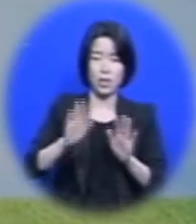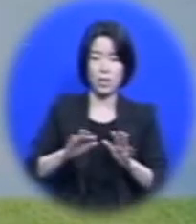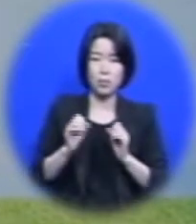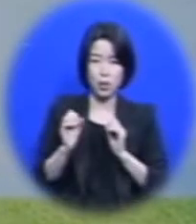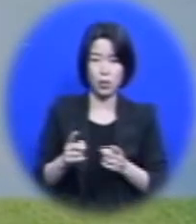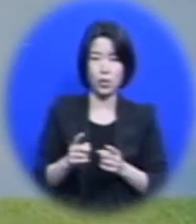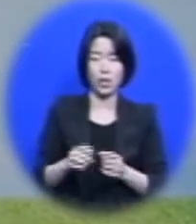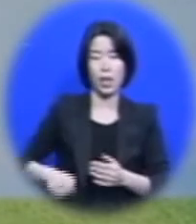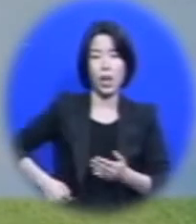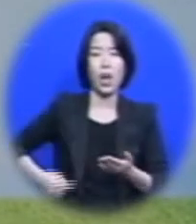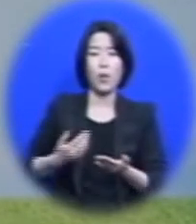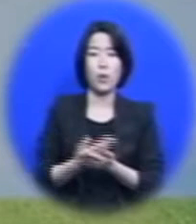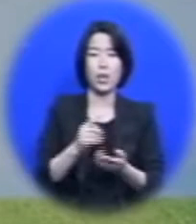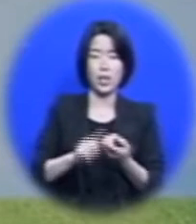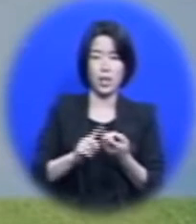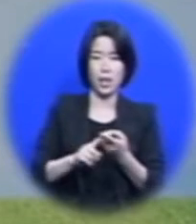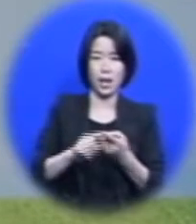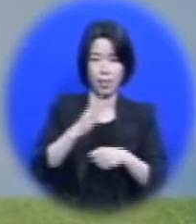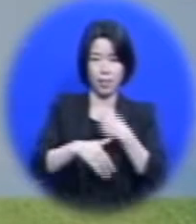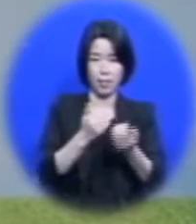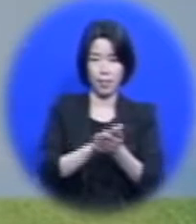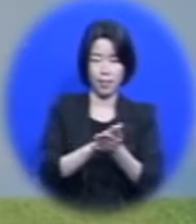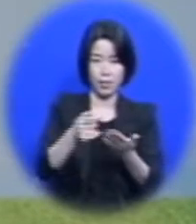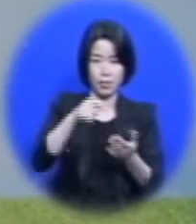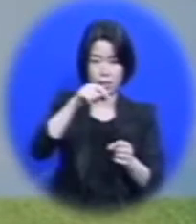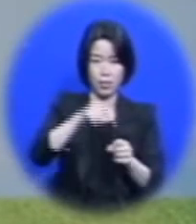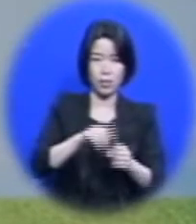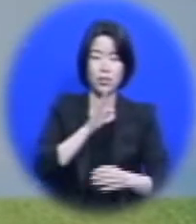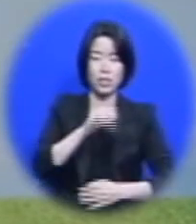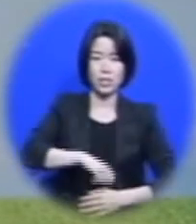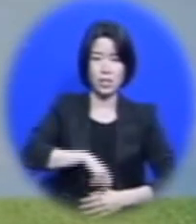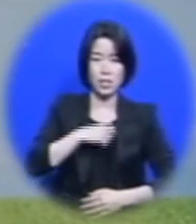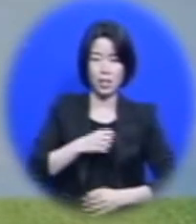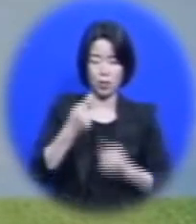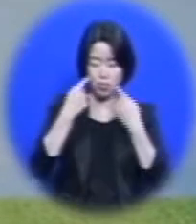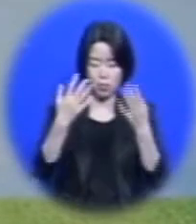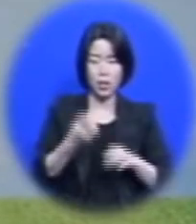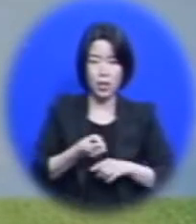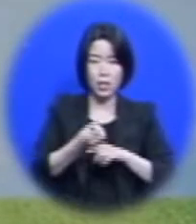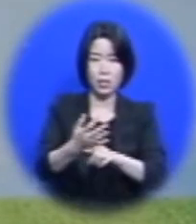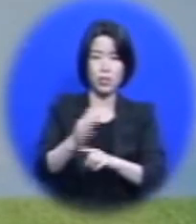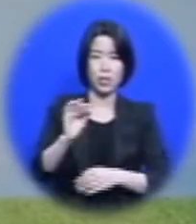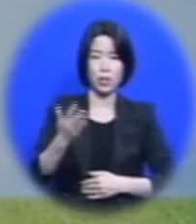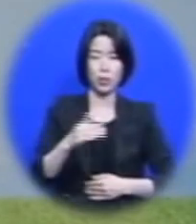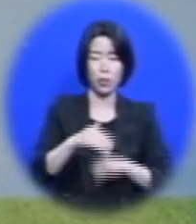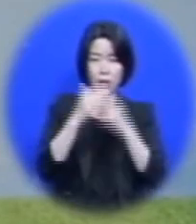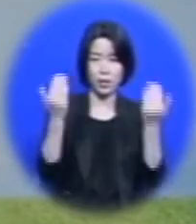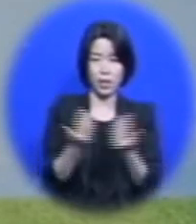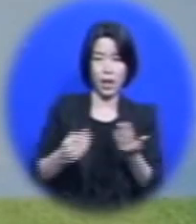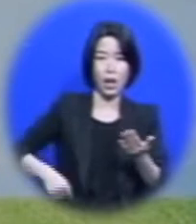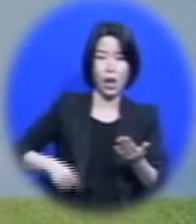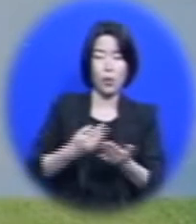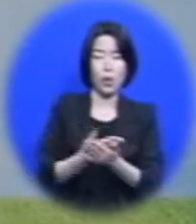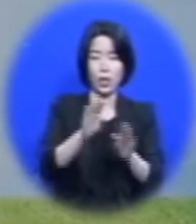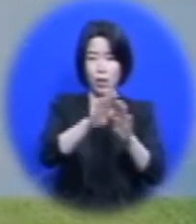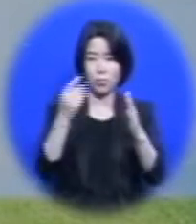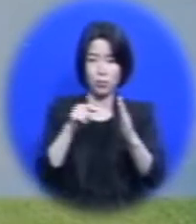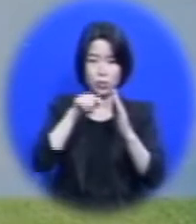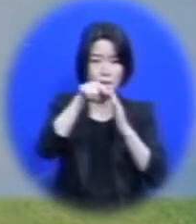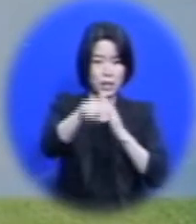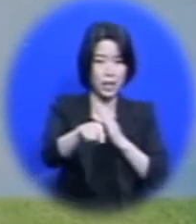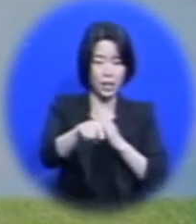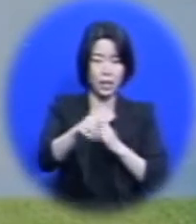회개에 대한 성경적인 진리가 분명하게 전달이 되고 여러분이 다 이 회개의 문을 지나가게